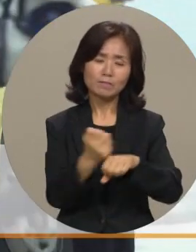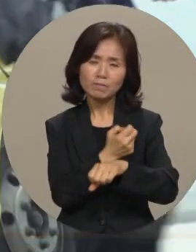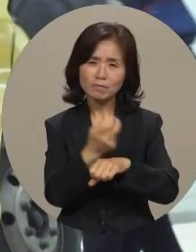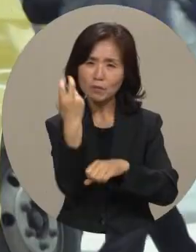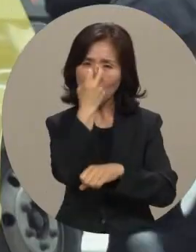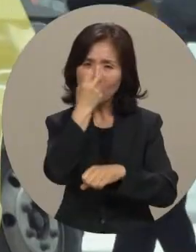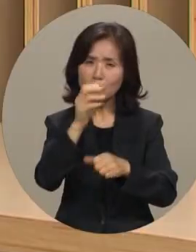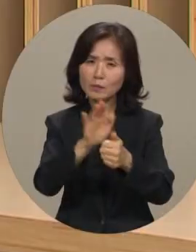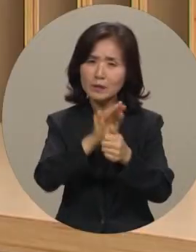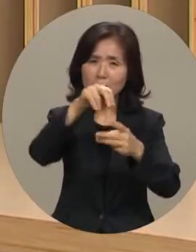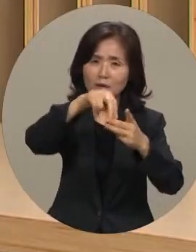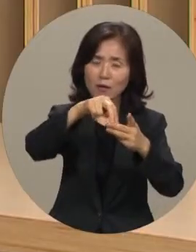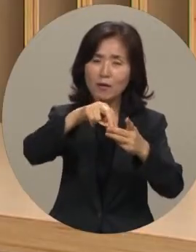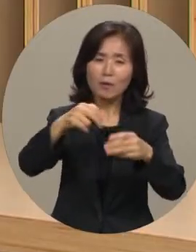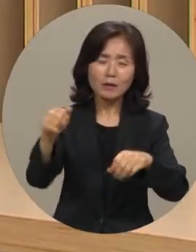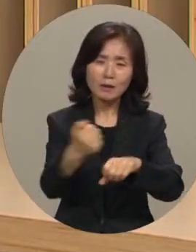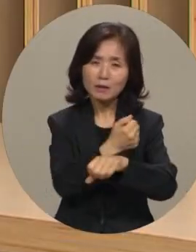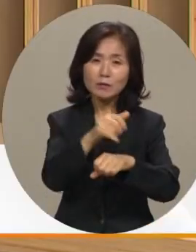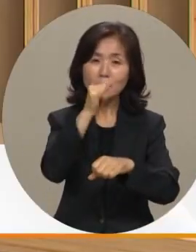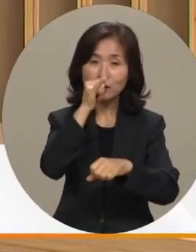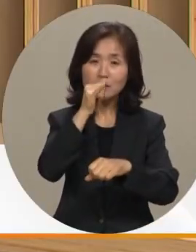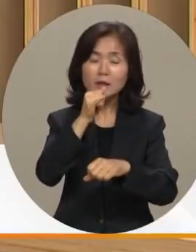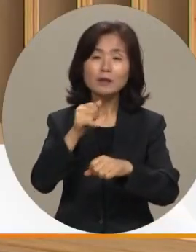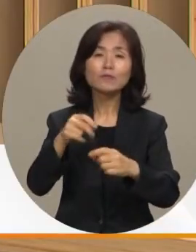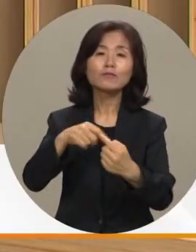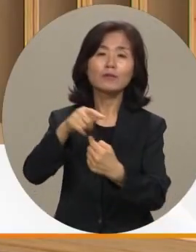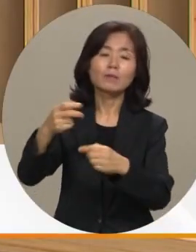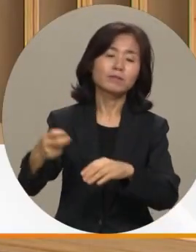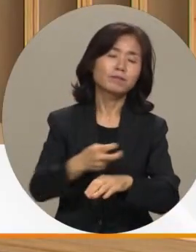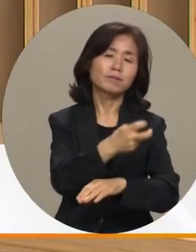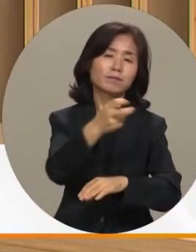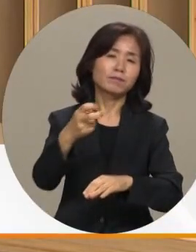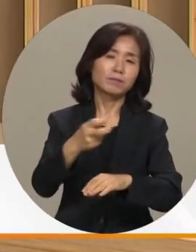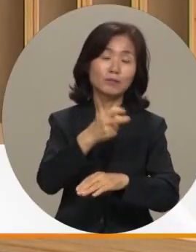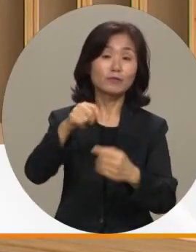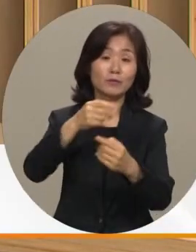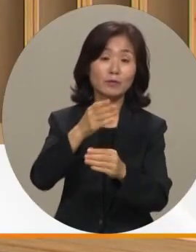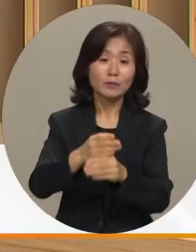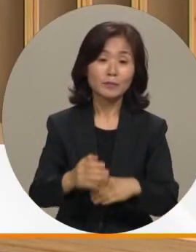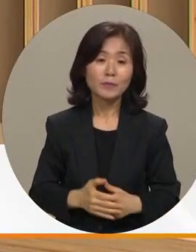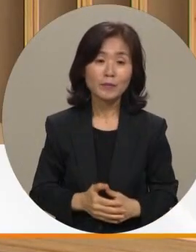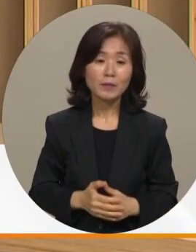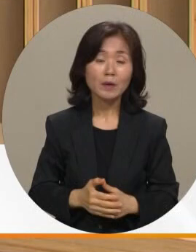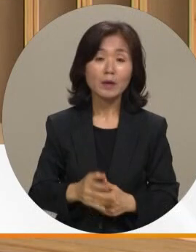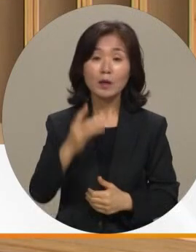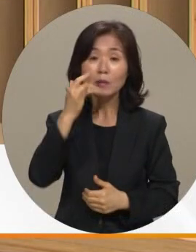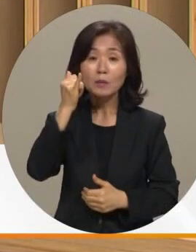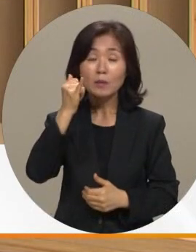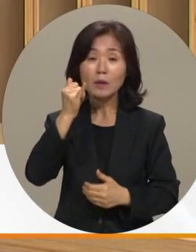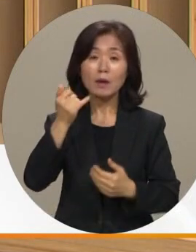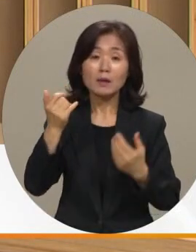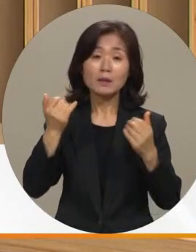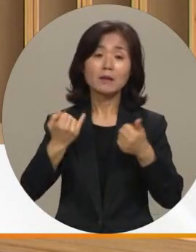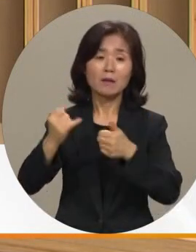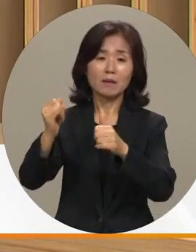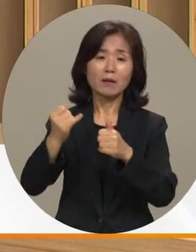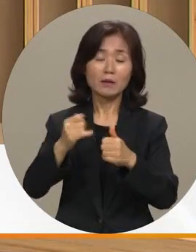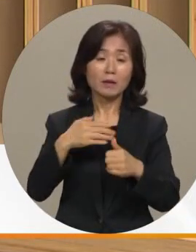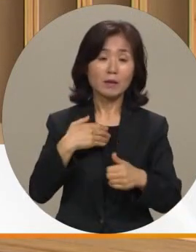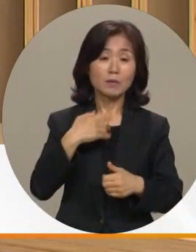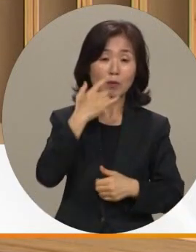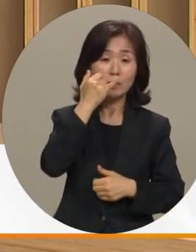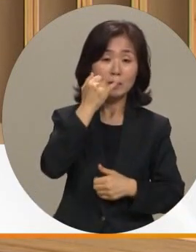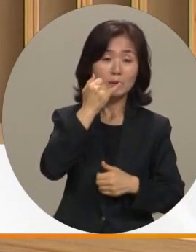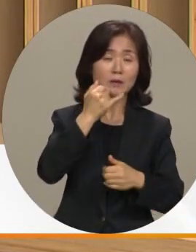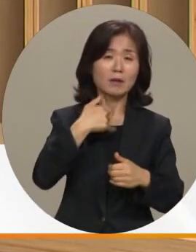운영하고 있습니다 양갑 부모님들이 다 멀리 계셔가지고 아이를 믿고 맡길 수 있는 곳이 없다 보니까는 그동안에